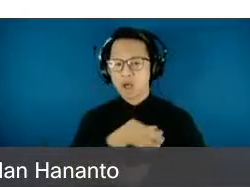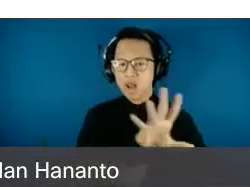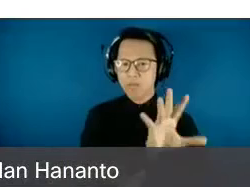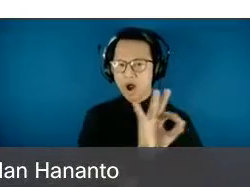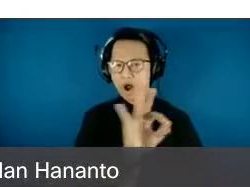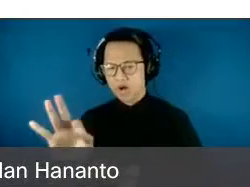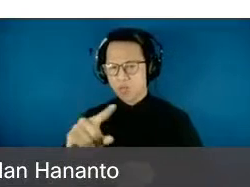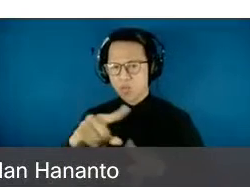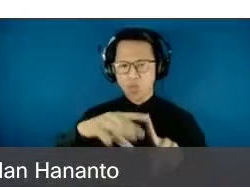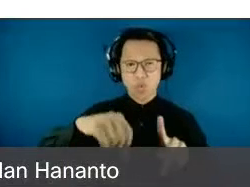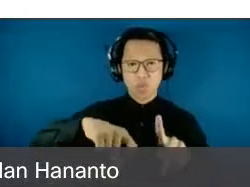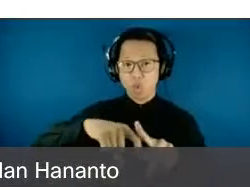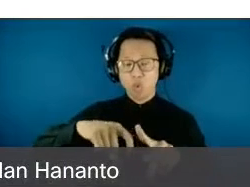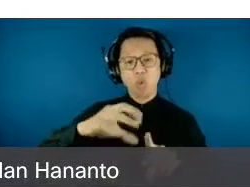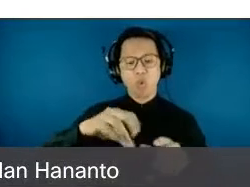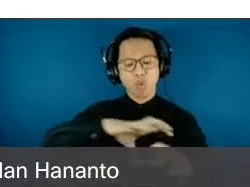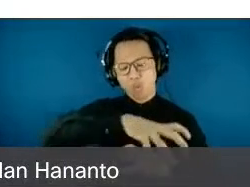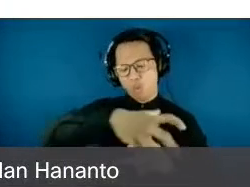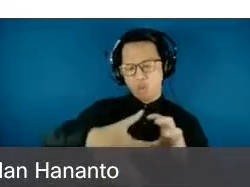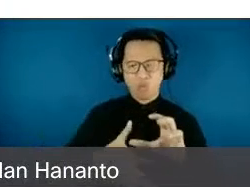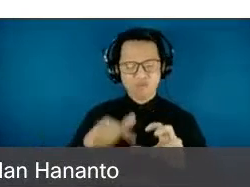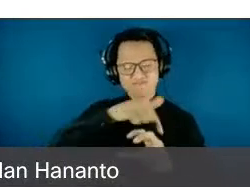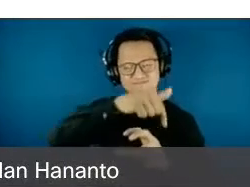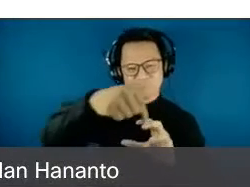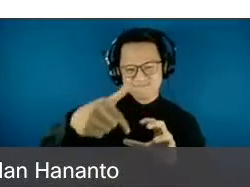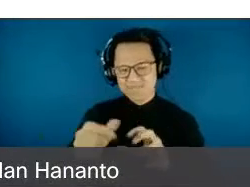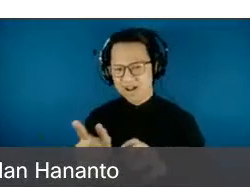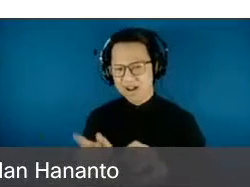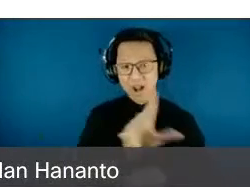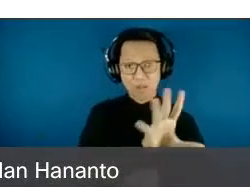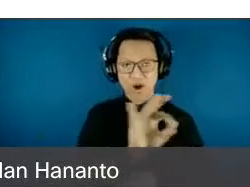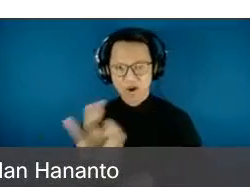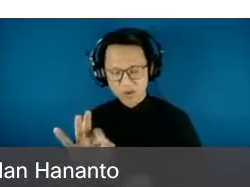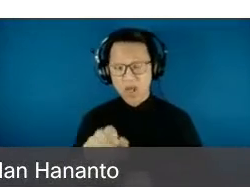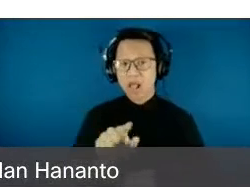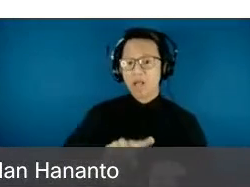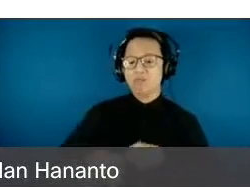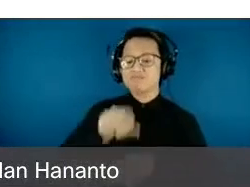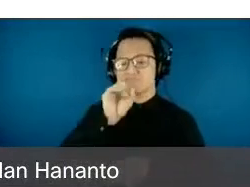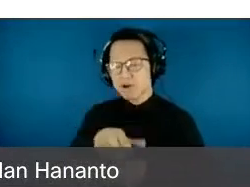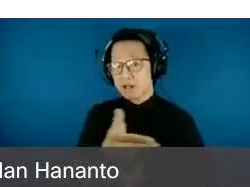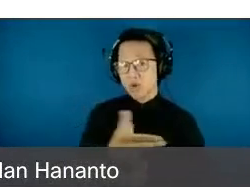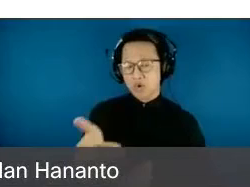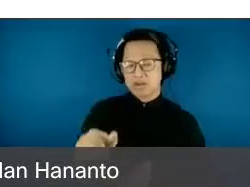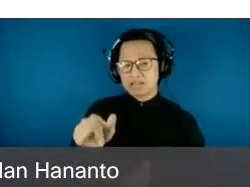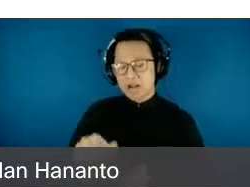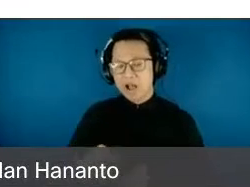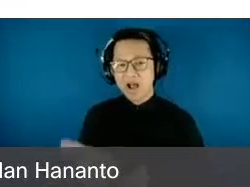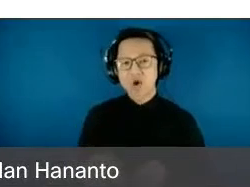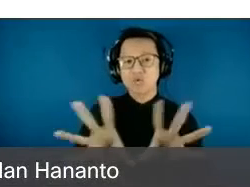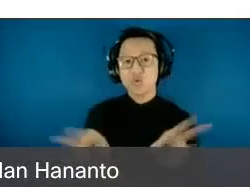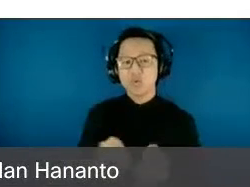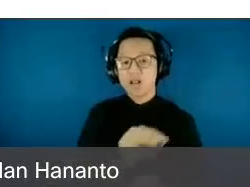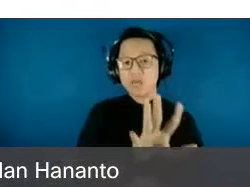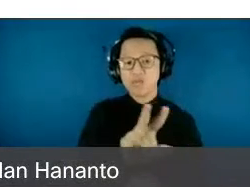stores di seluruh dunia. Tetapi ketika bicara spesifik Indonesia, store kita ada